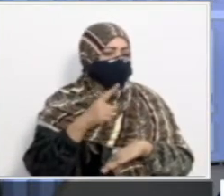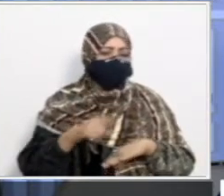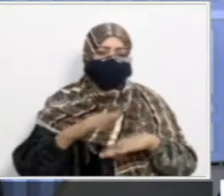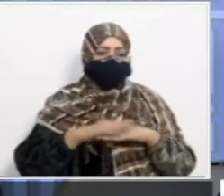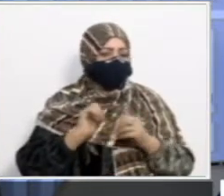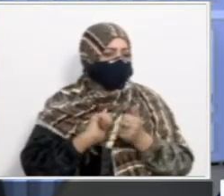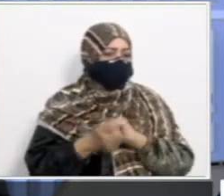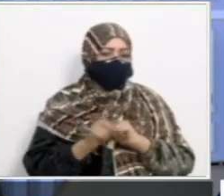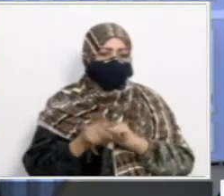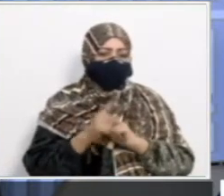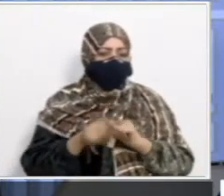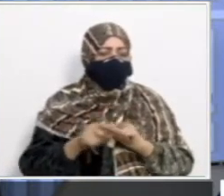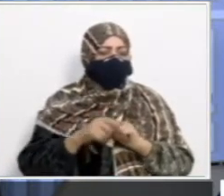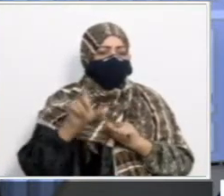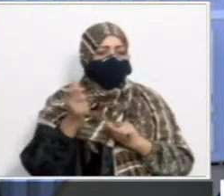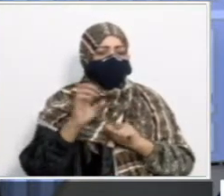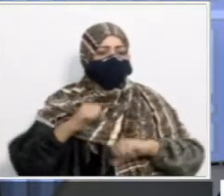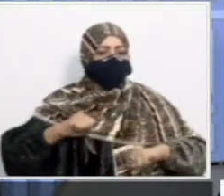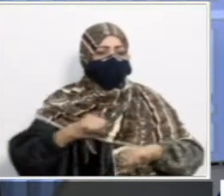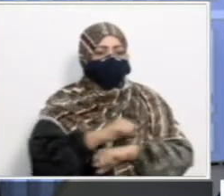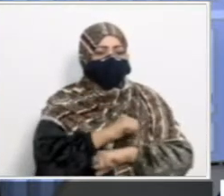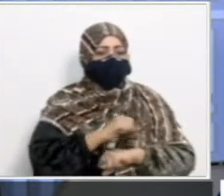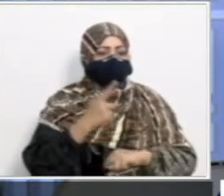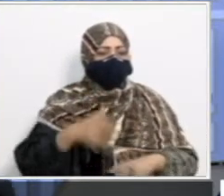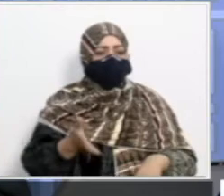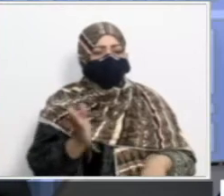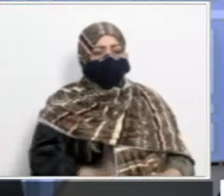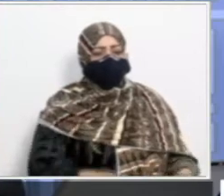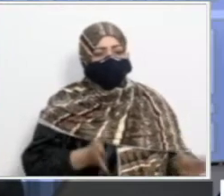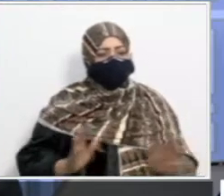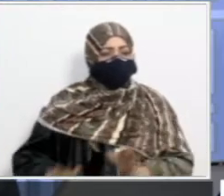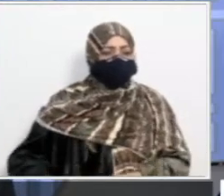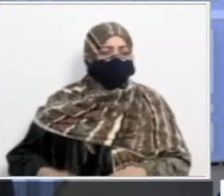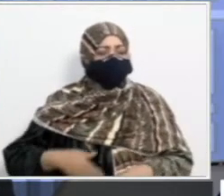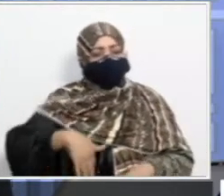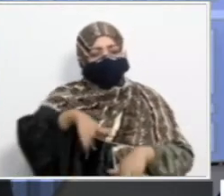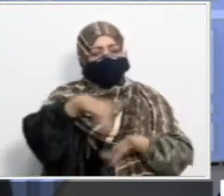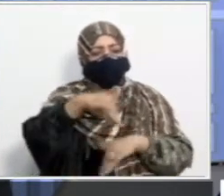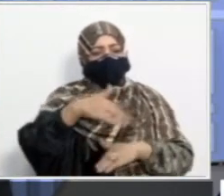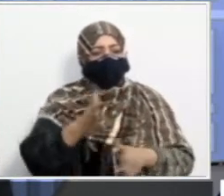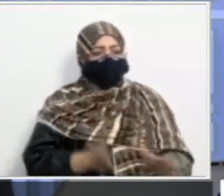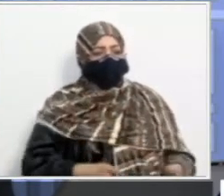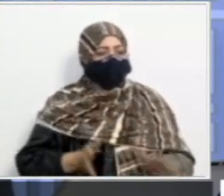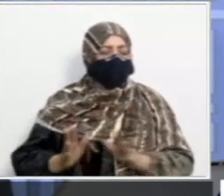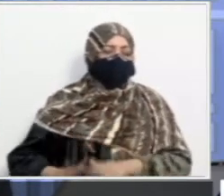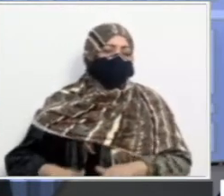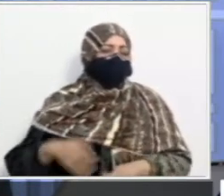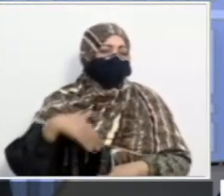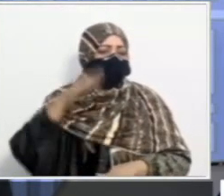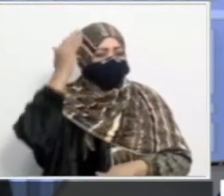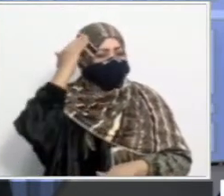نقول هل تلبس المرأة البنطال خارج البيت؟ إذا كان في البيت هذا ما فيش بأس، إذا كان في البيت